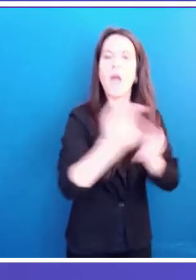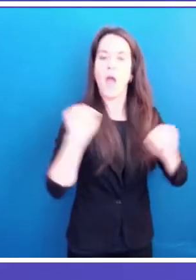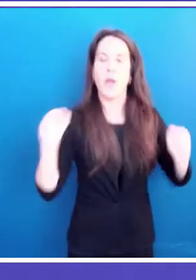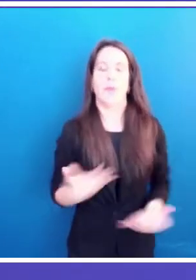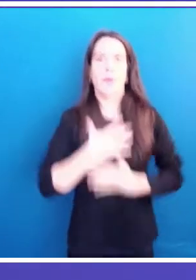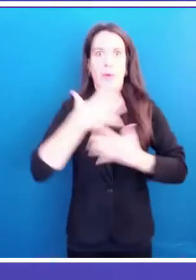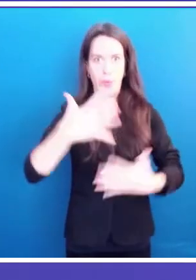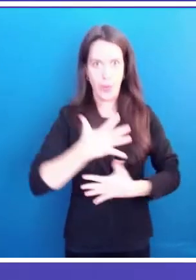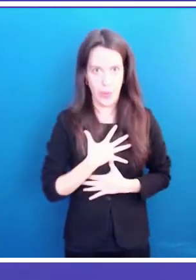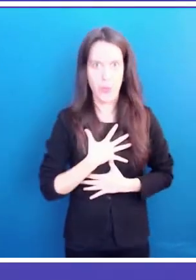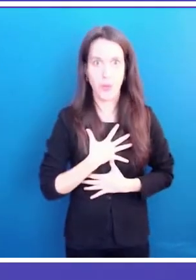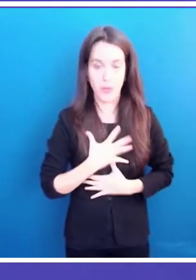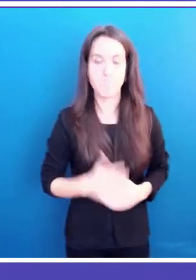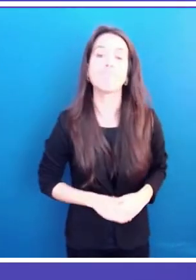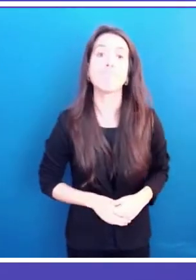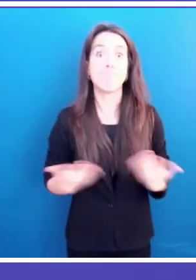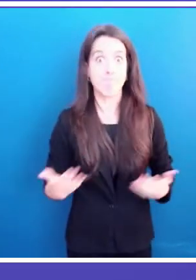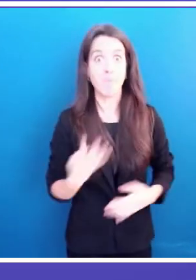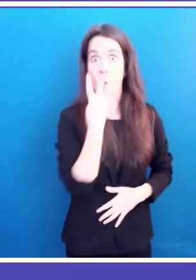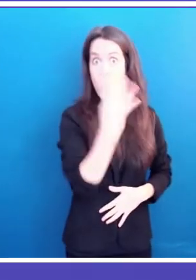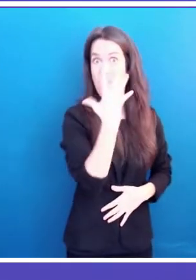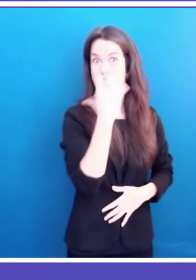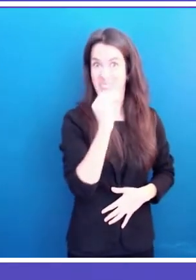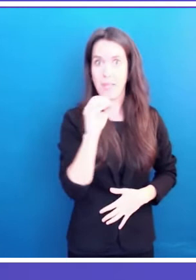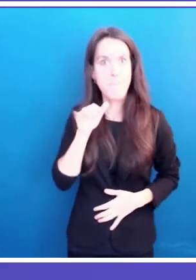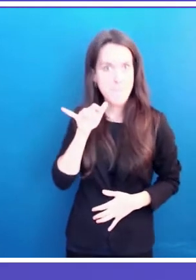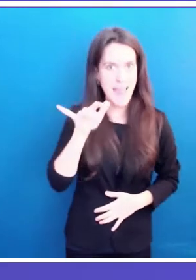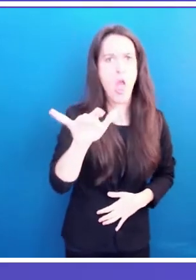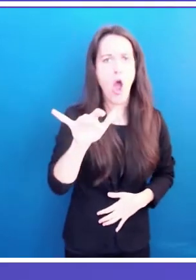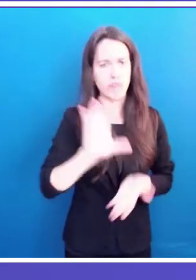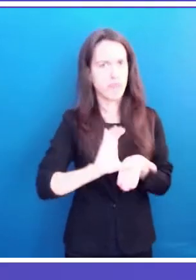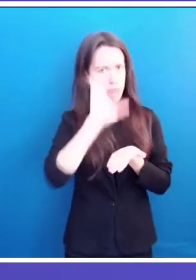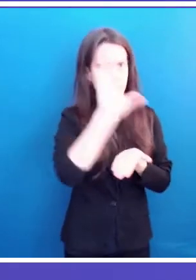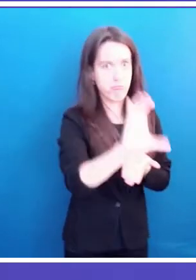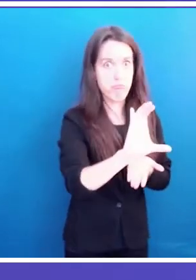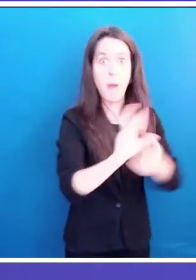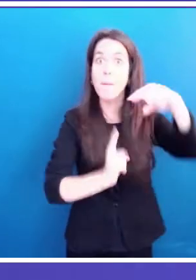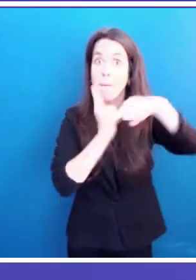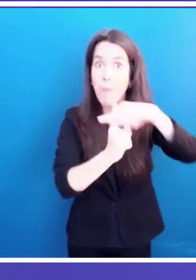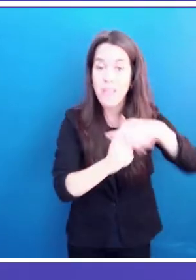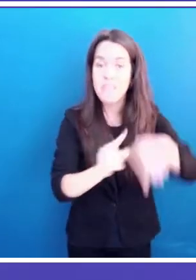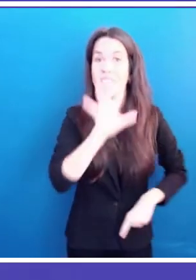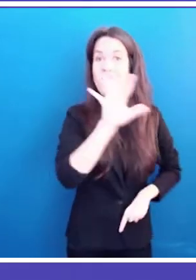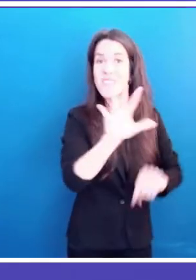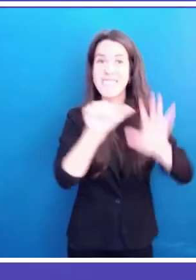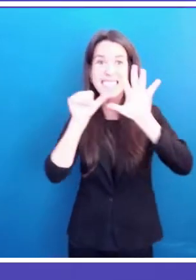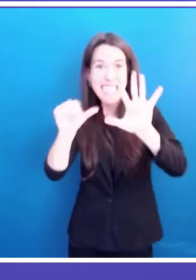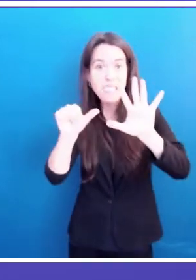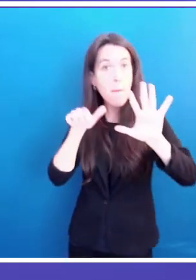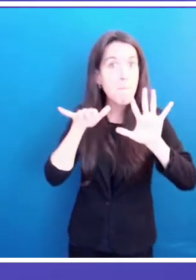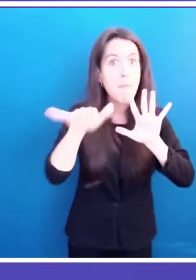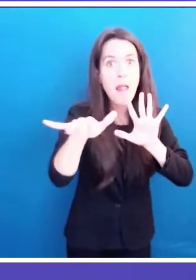للشركات وسيولة وذلك للأفراد والشركات بطريقة واضحة. وعدا عن هذه